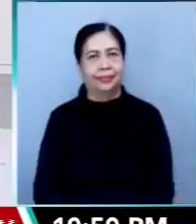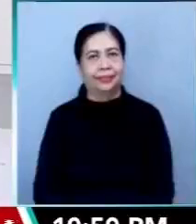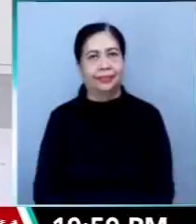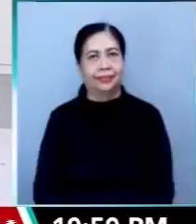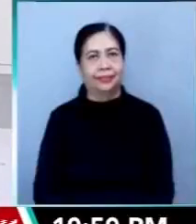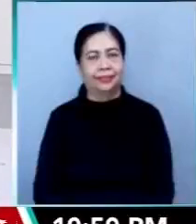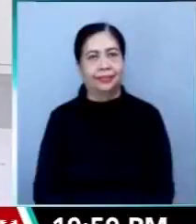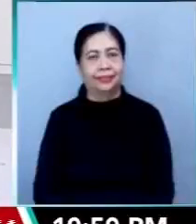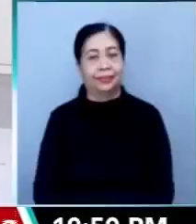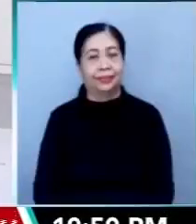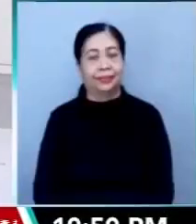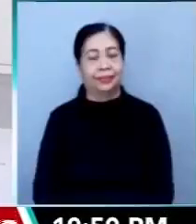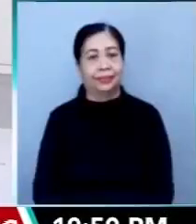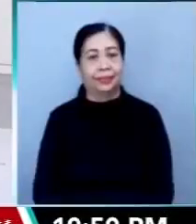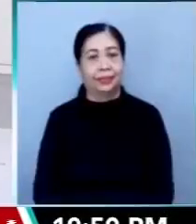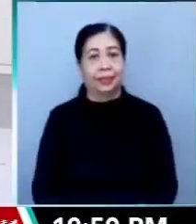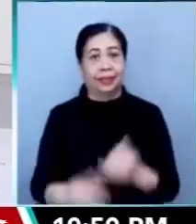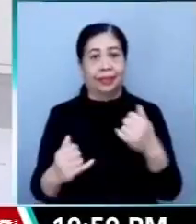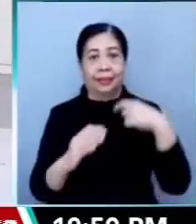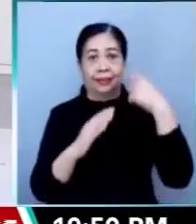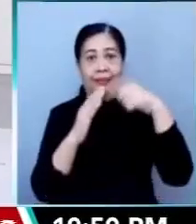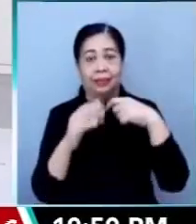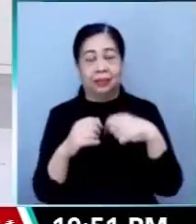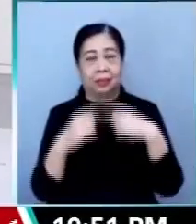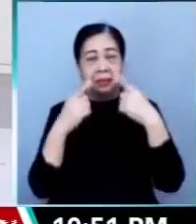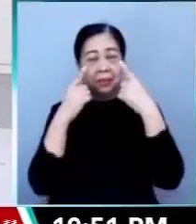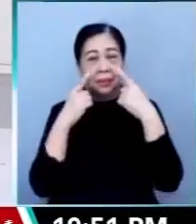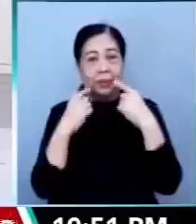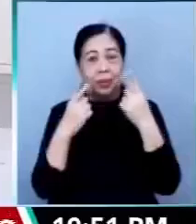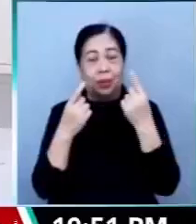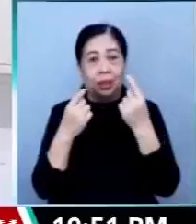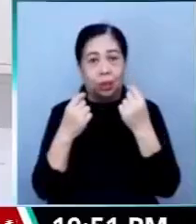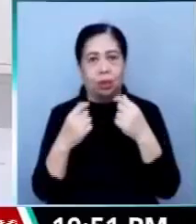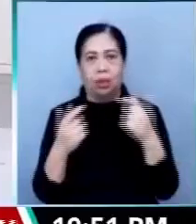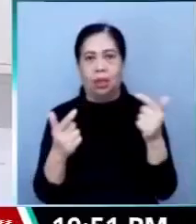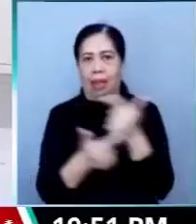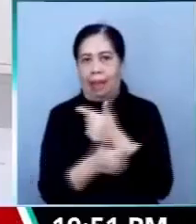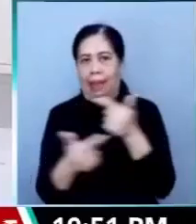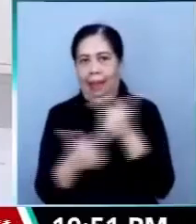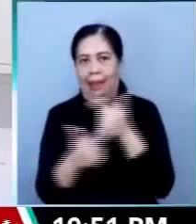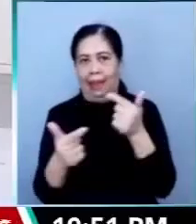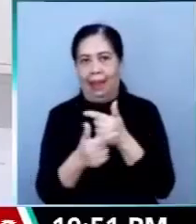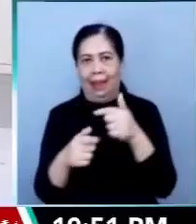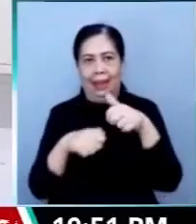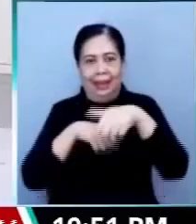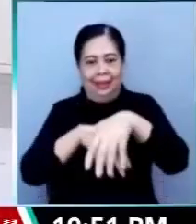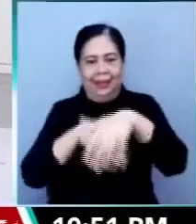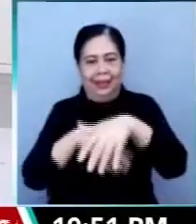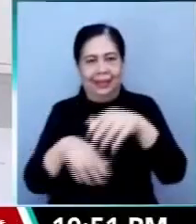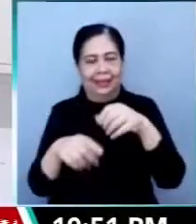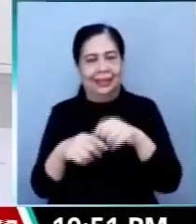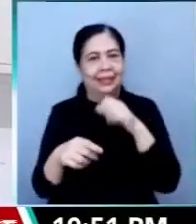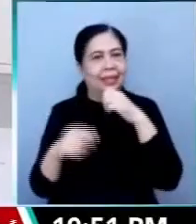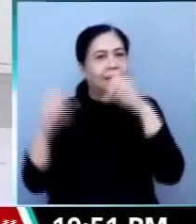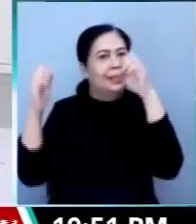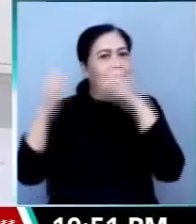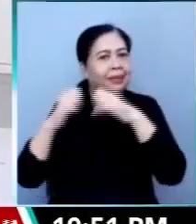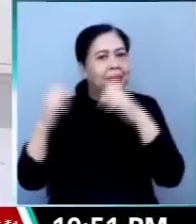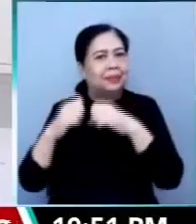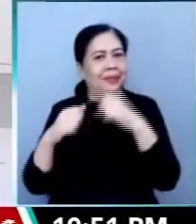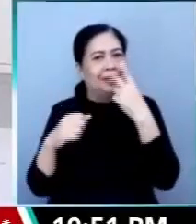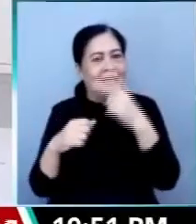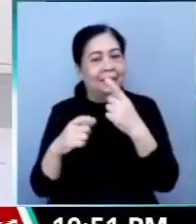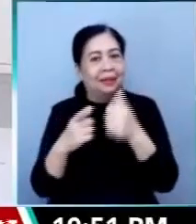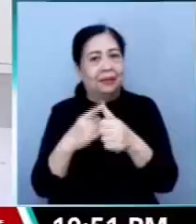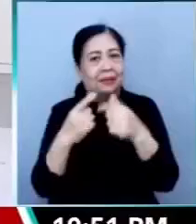For today's video, imbis na umiyak, nagtawanan ang entourage sa isang kasalan. Unexpected kasi ang naging first